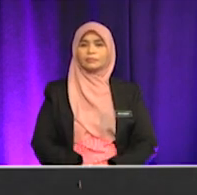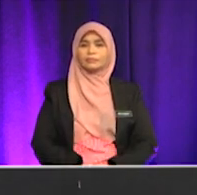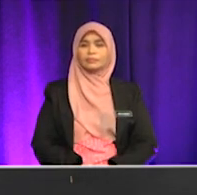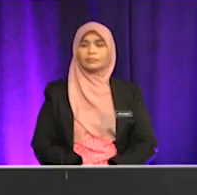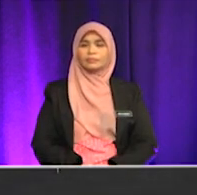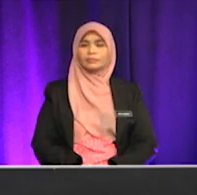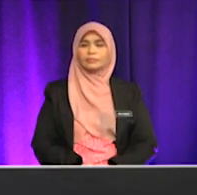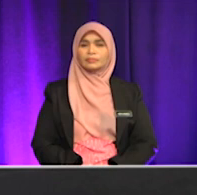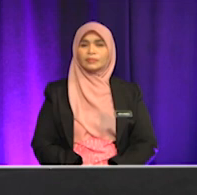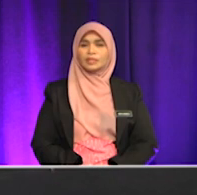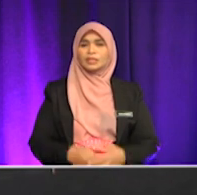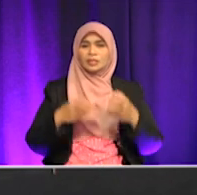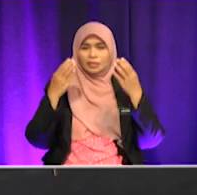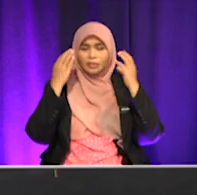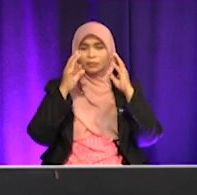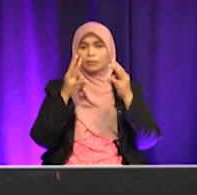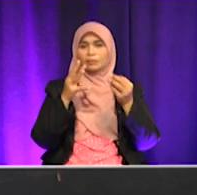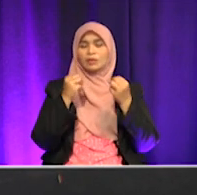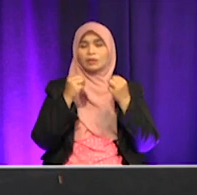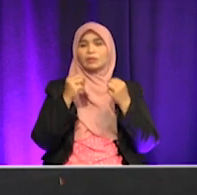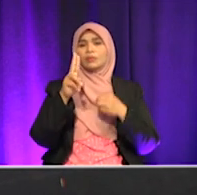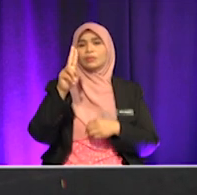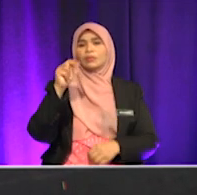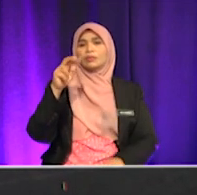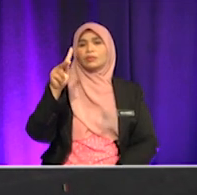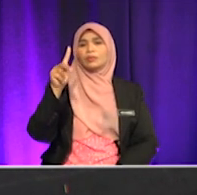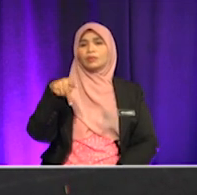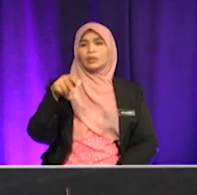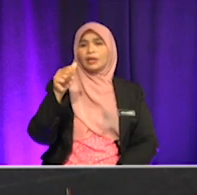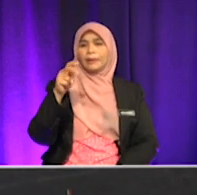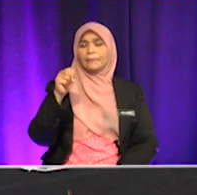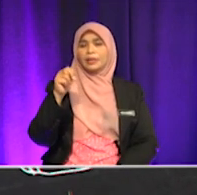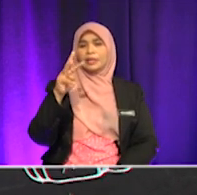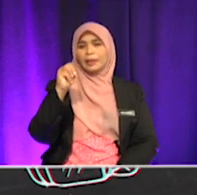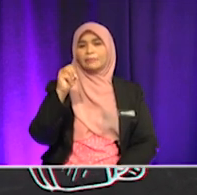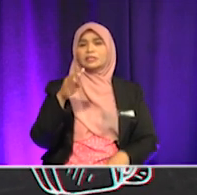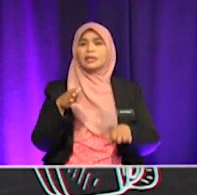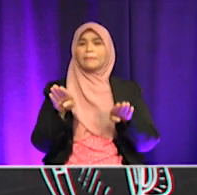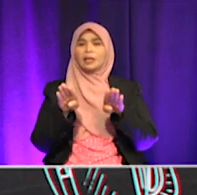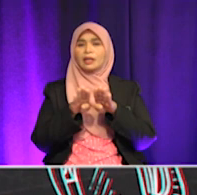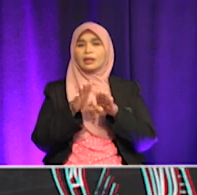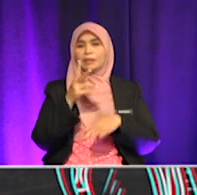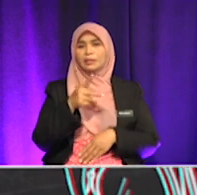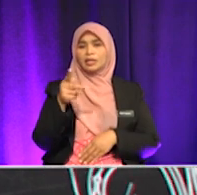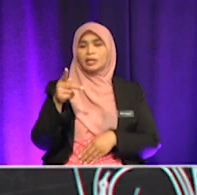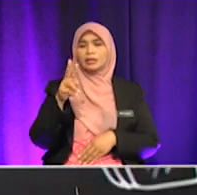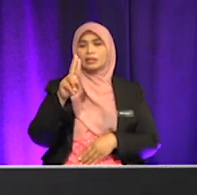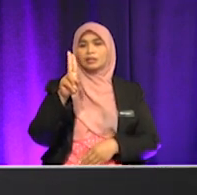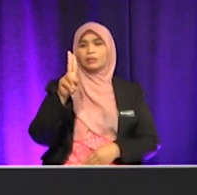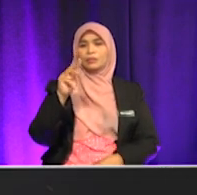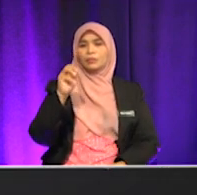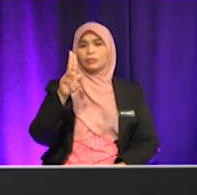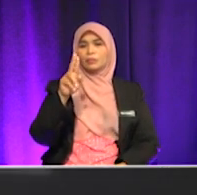ini, di mana cikgu inginkan ungkapan M sebagai perkara rumus. Okey, tak nak 2M, 3M sebab